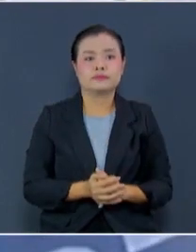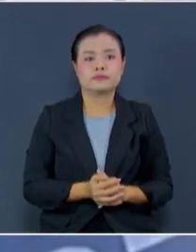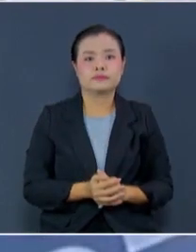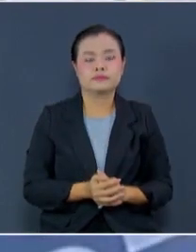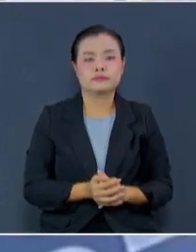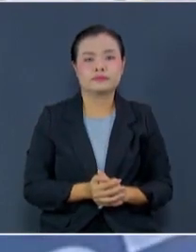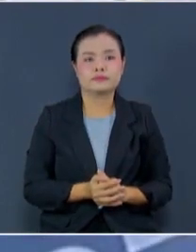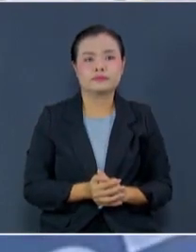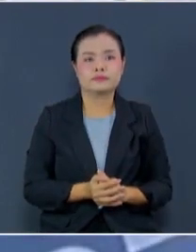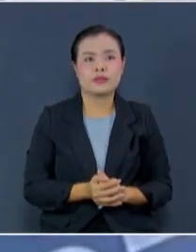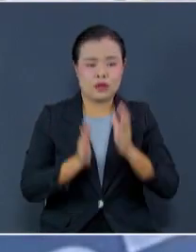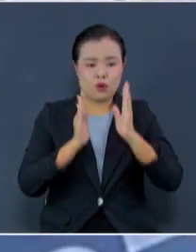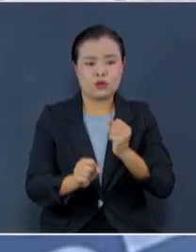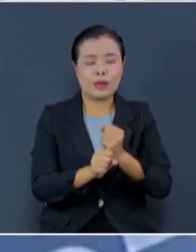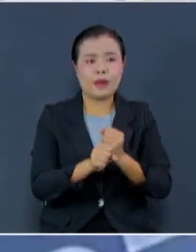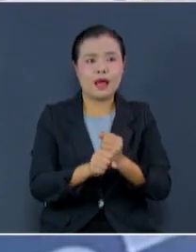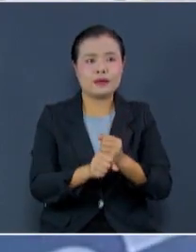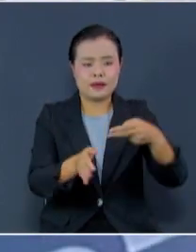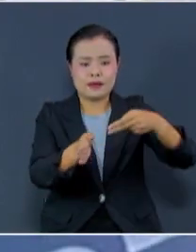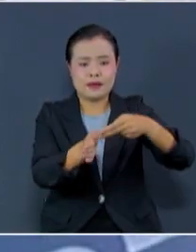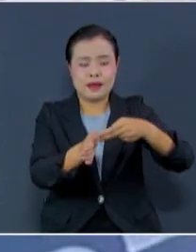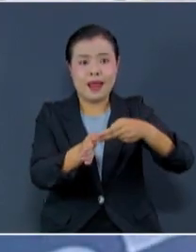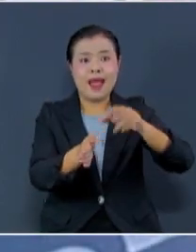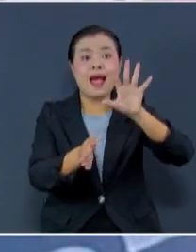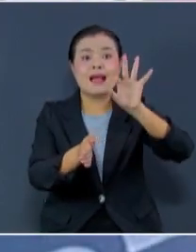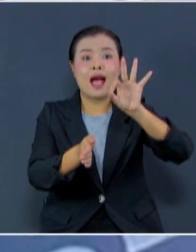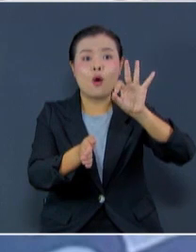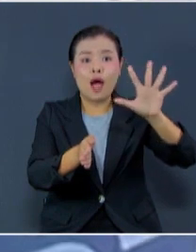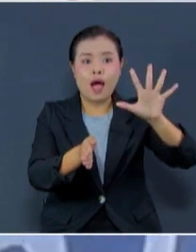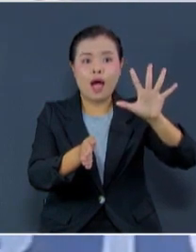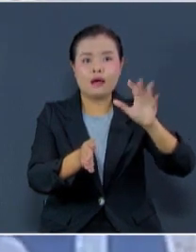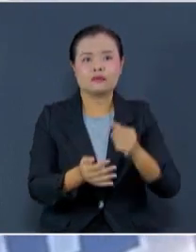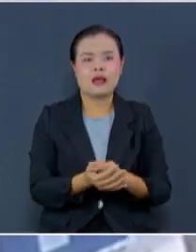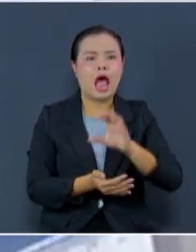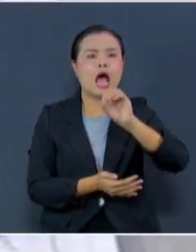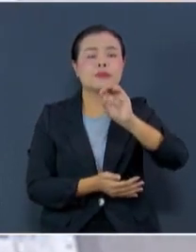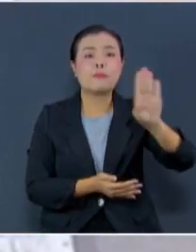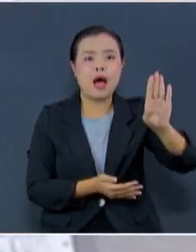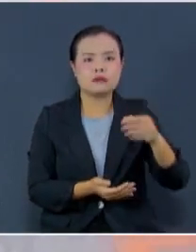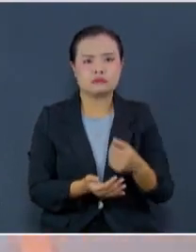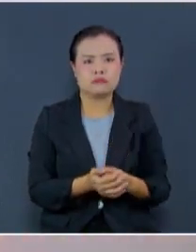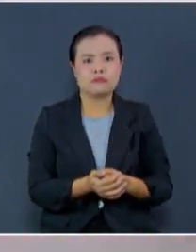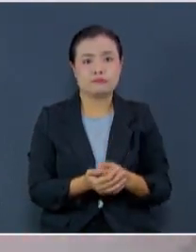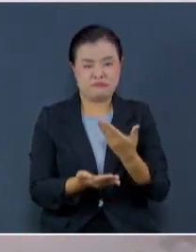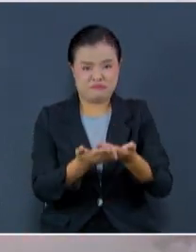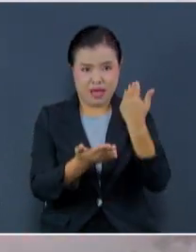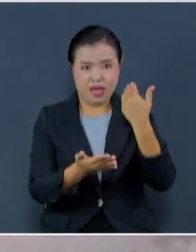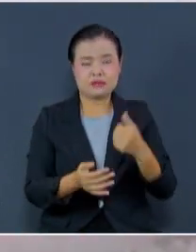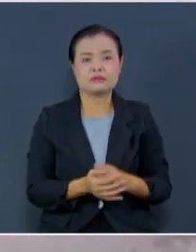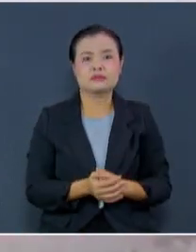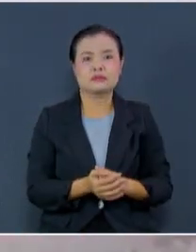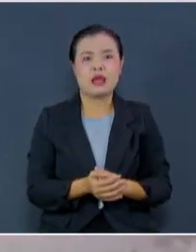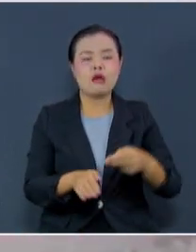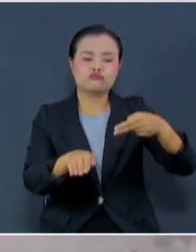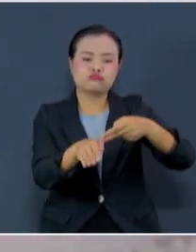ครับบอกพนักงานบอกว่าเติมน้ำมัน95นะ95นี่แพงนะครับ50บาทพอเติมเสร็จเรียบร้อยหนึ่งในพนัก